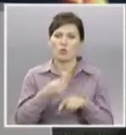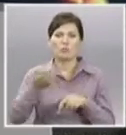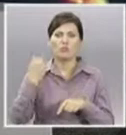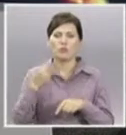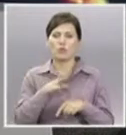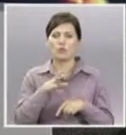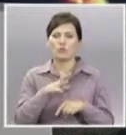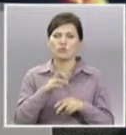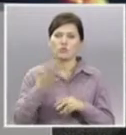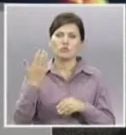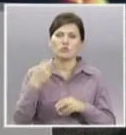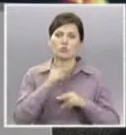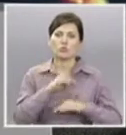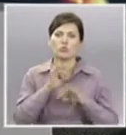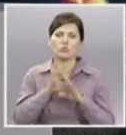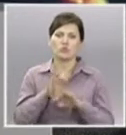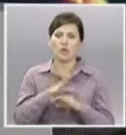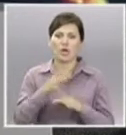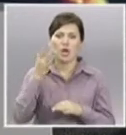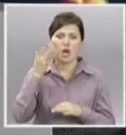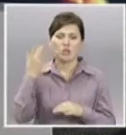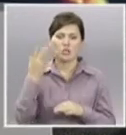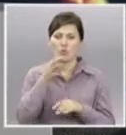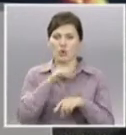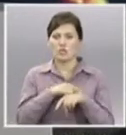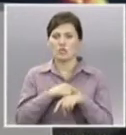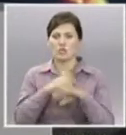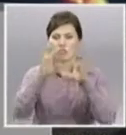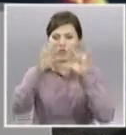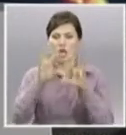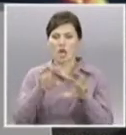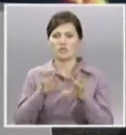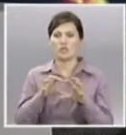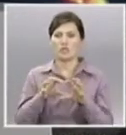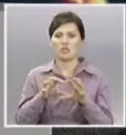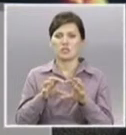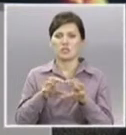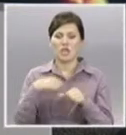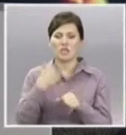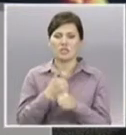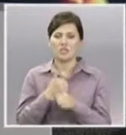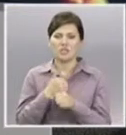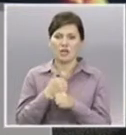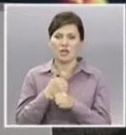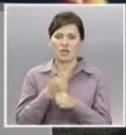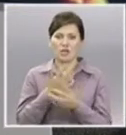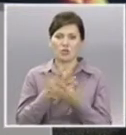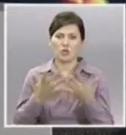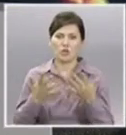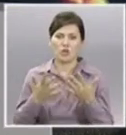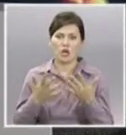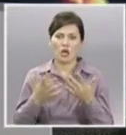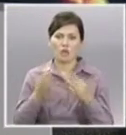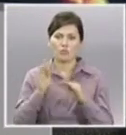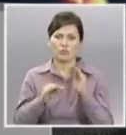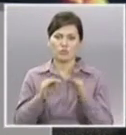біздің өзіміз жасамаған кеңестер кезіндегі жасалған заңдардың негізінде неше түрлі құрақ көп